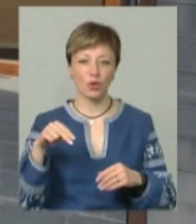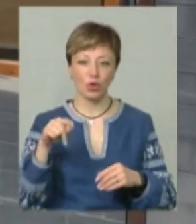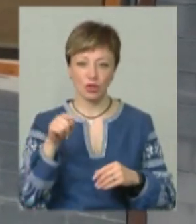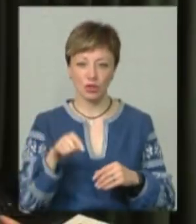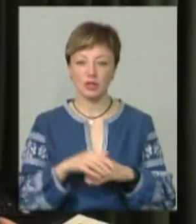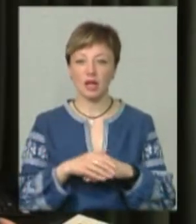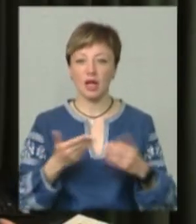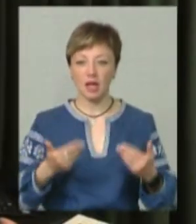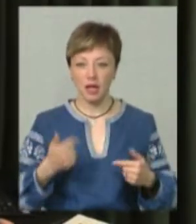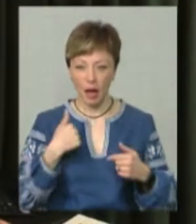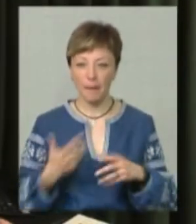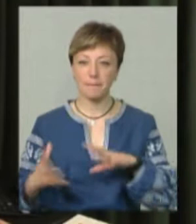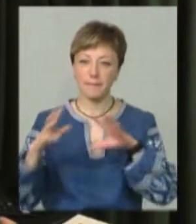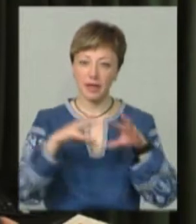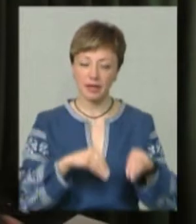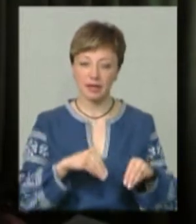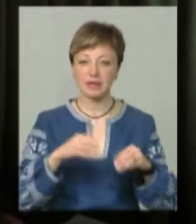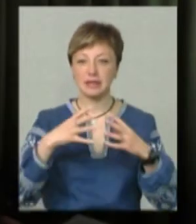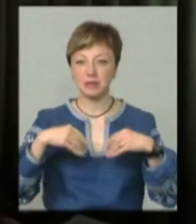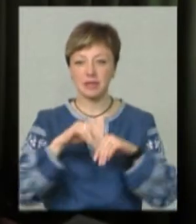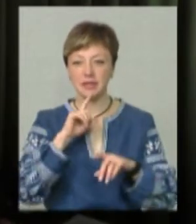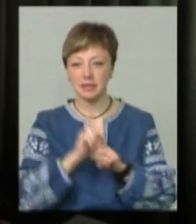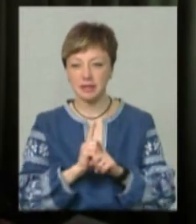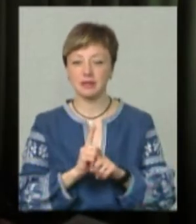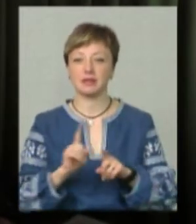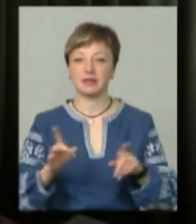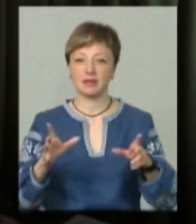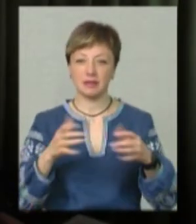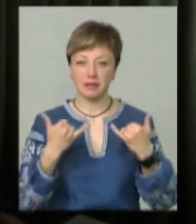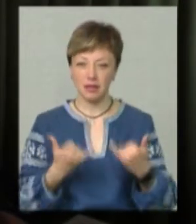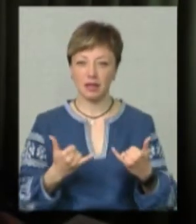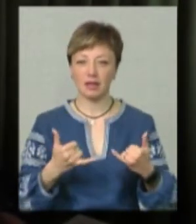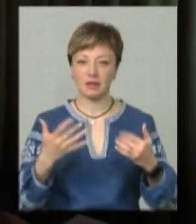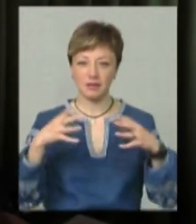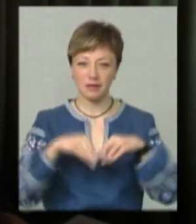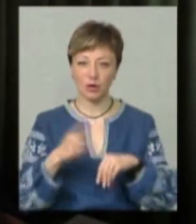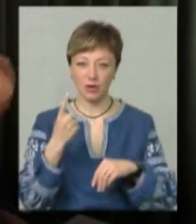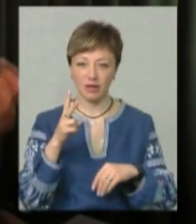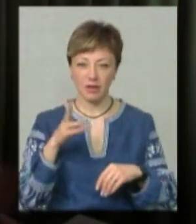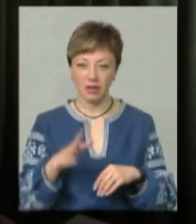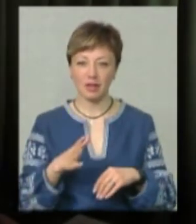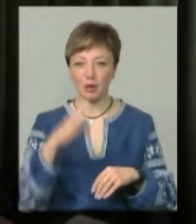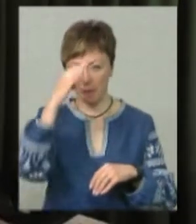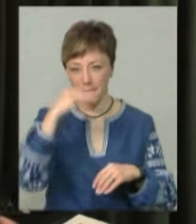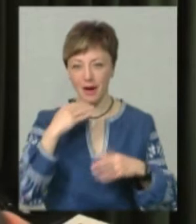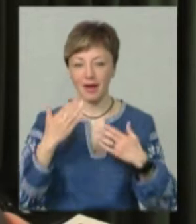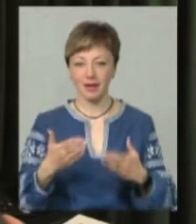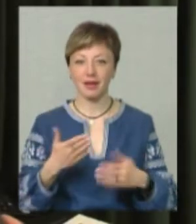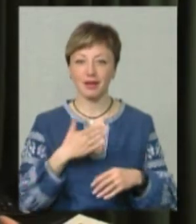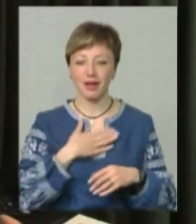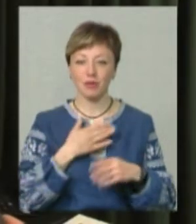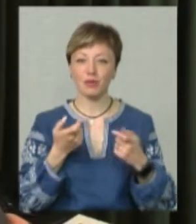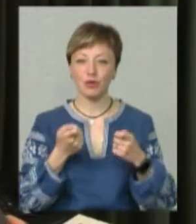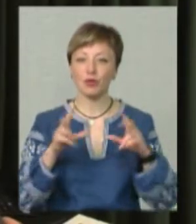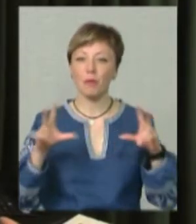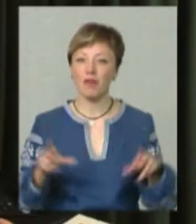Шкоденко. Я переїхала з сім'єю сестри, ми зараз разом всі в одній квартирі, в квартирі батька. Нам